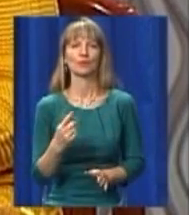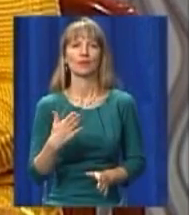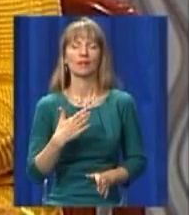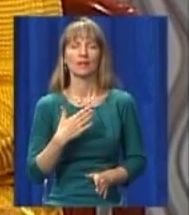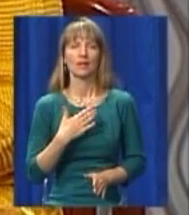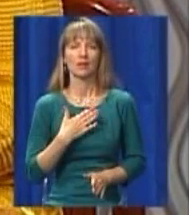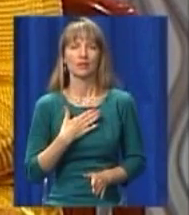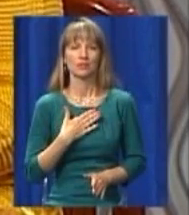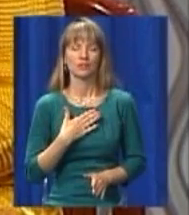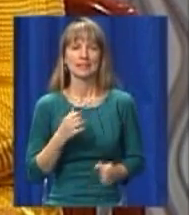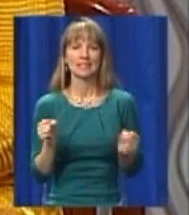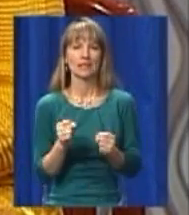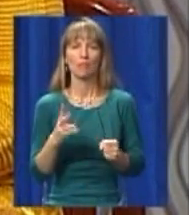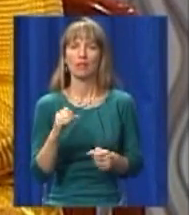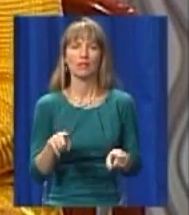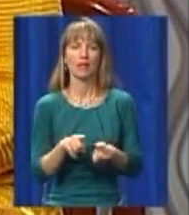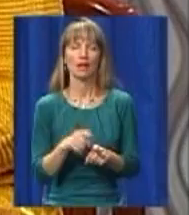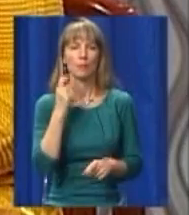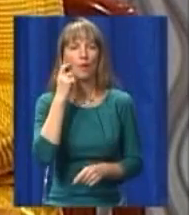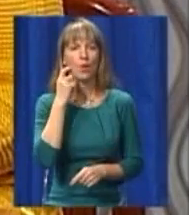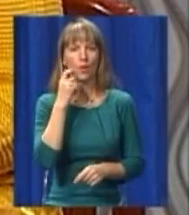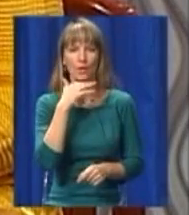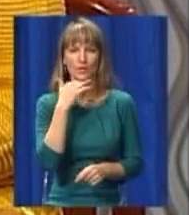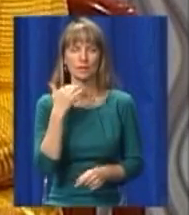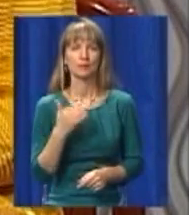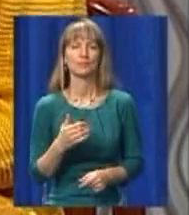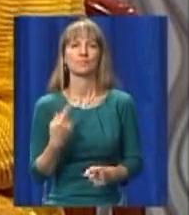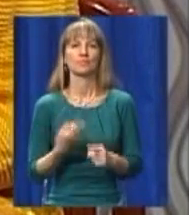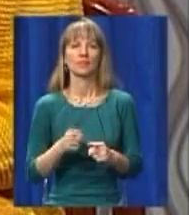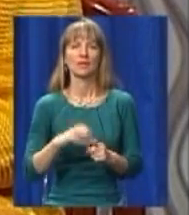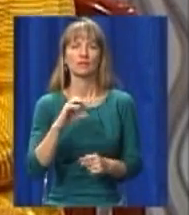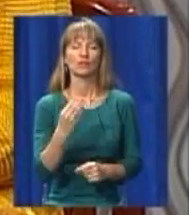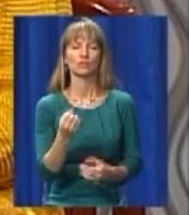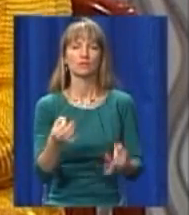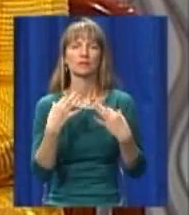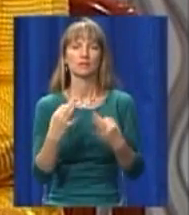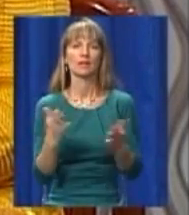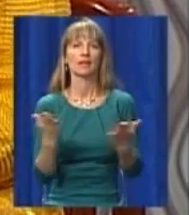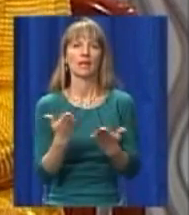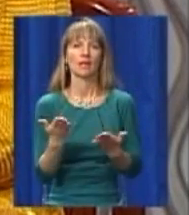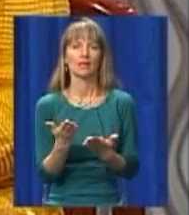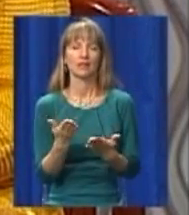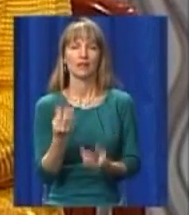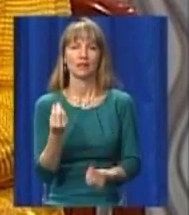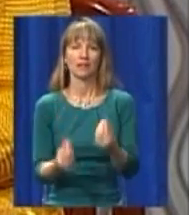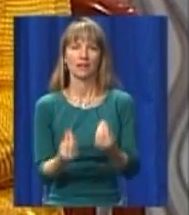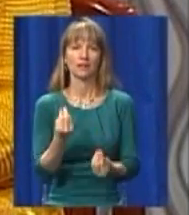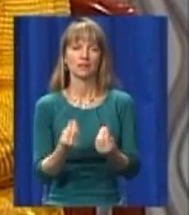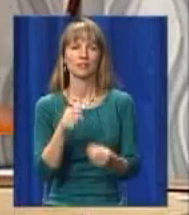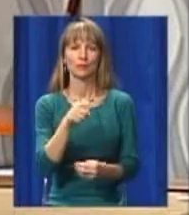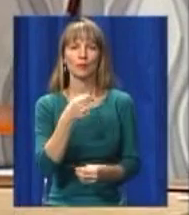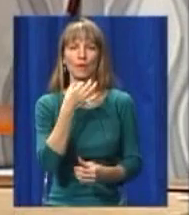зими, вони не такі, як на те здавалося і морозні. А, тож, Саша, а розкажи, будь ласка, а які взагалі іграшки